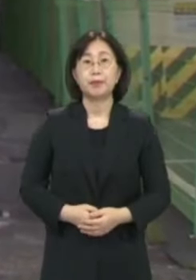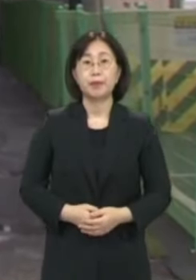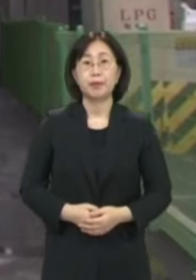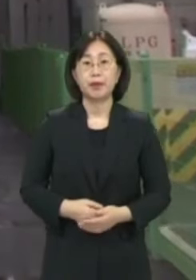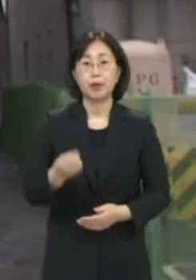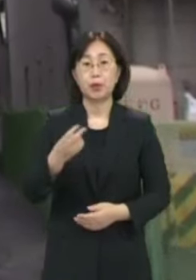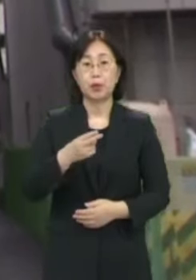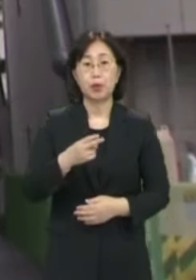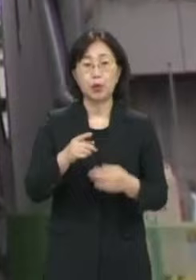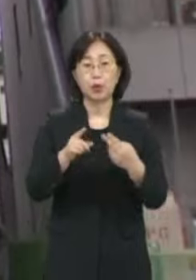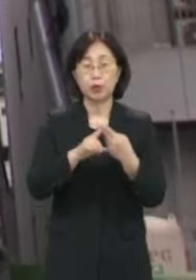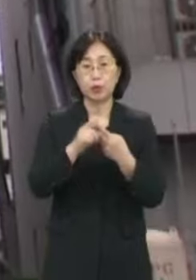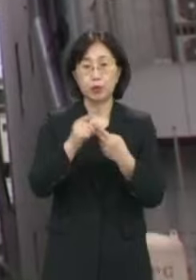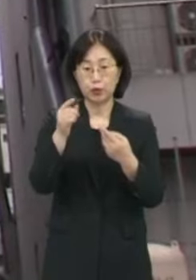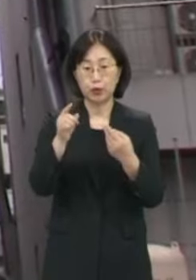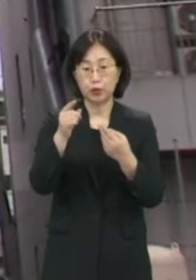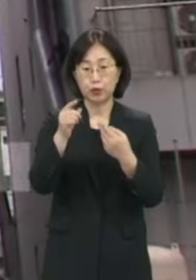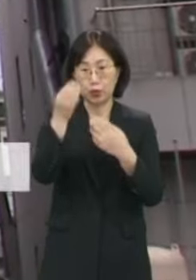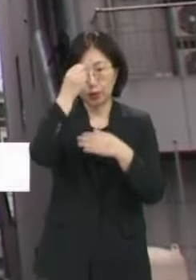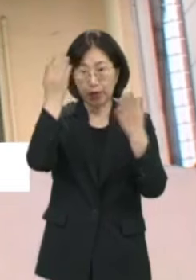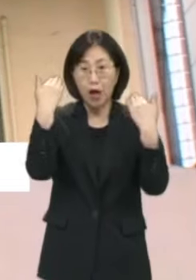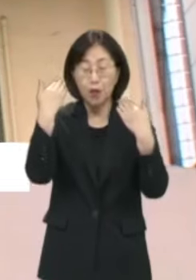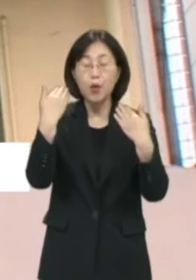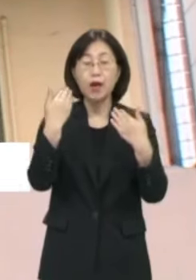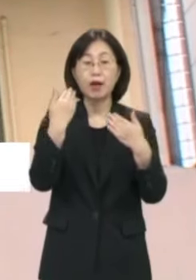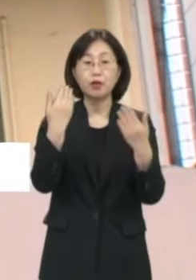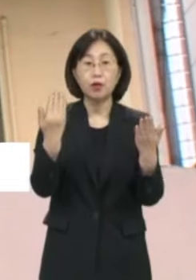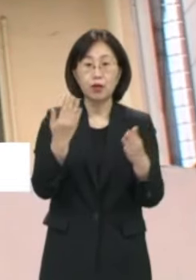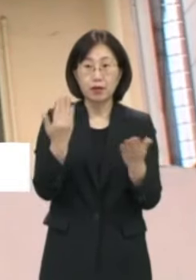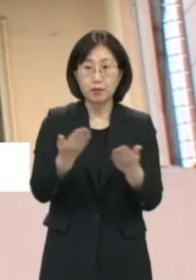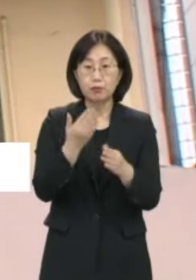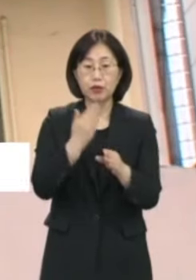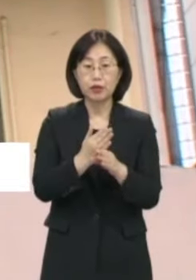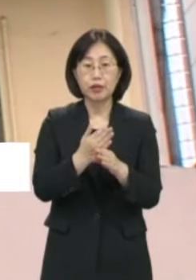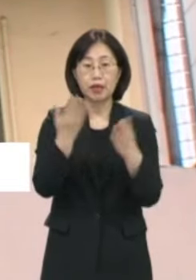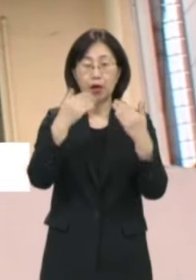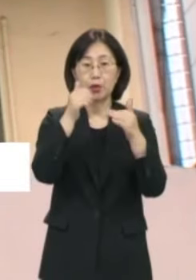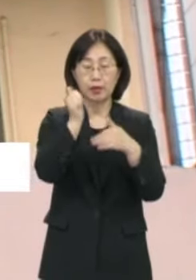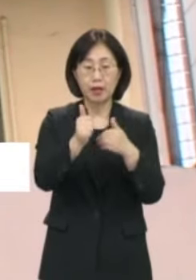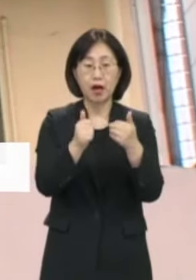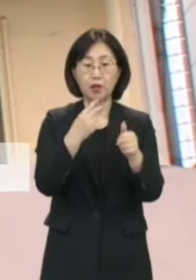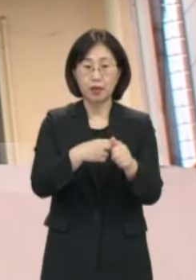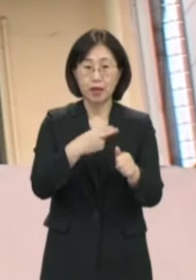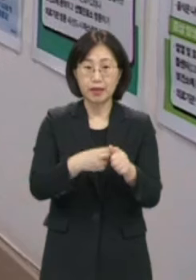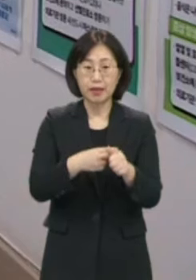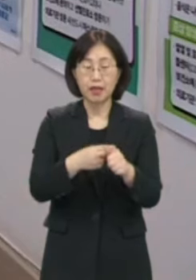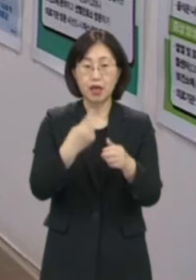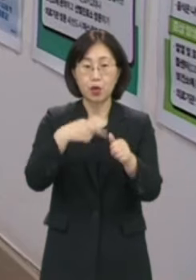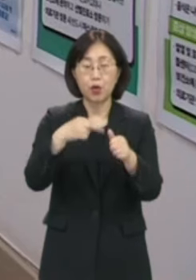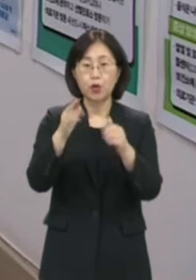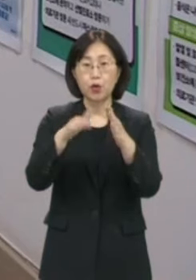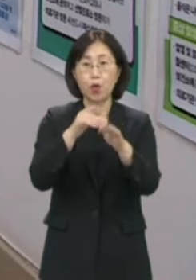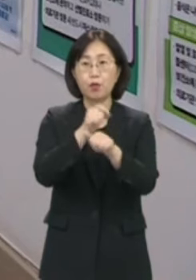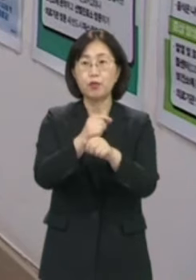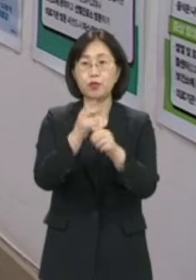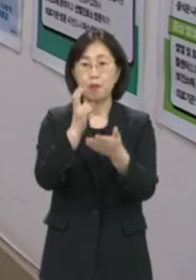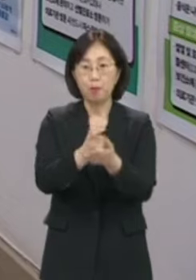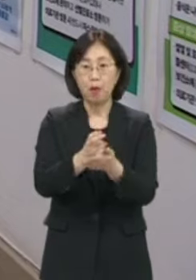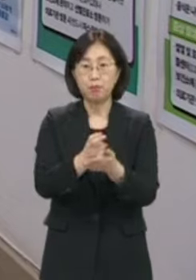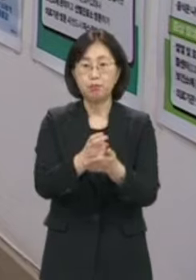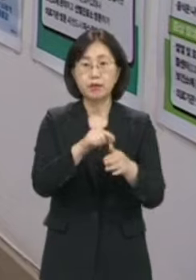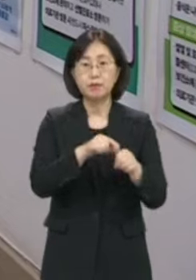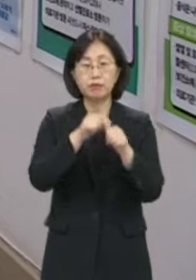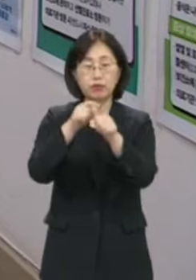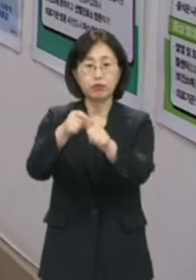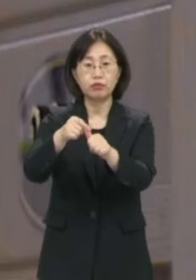아울러 예지중고에서 근무 중인 교장과 교사 등 교원들의 경우 교육공무원법상 전보나 발령 등 고용 승계 대상이 아니어서